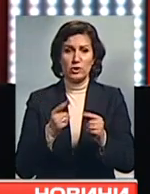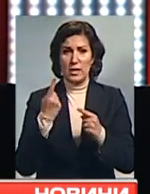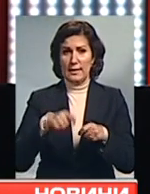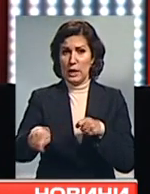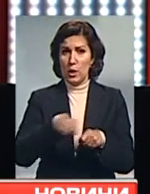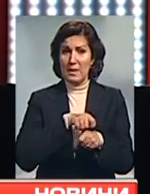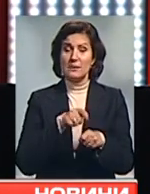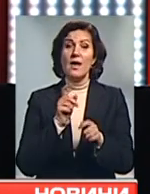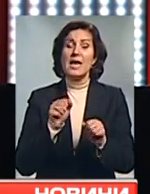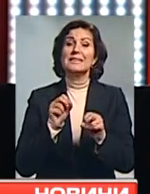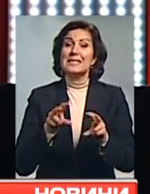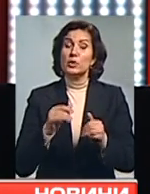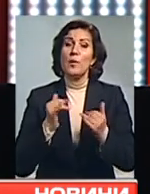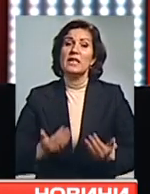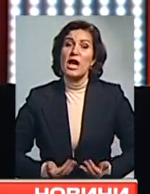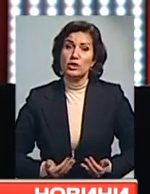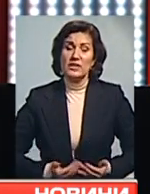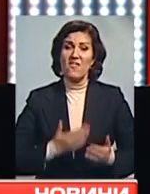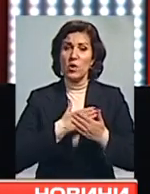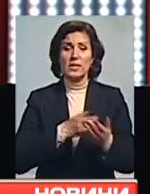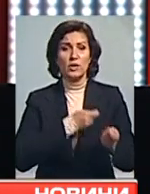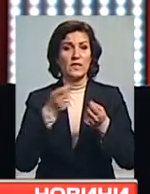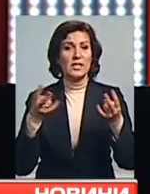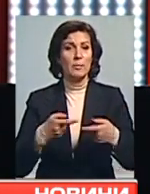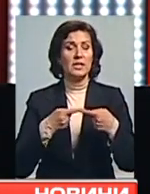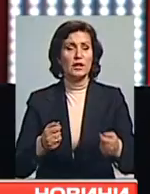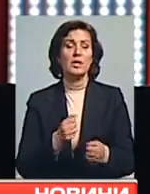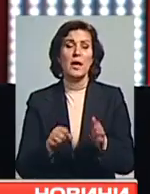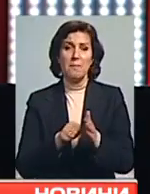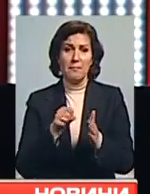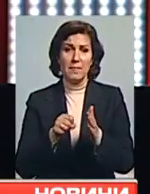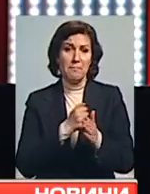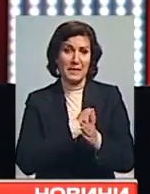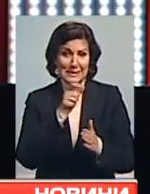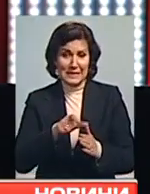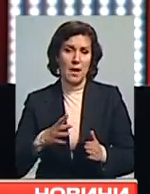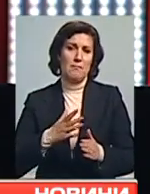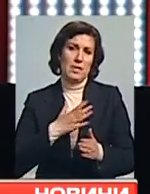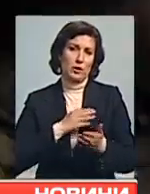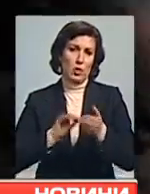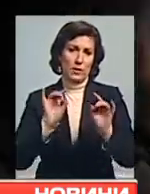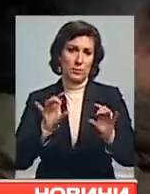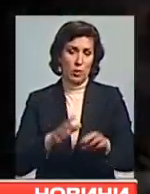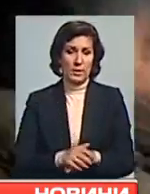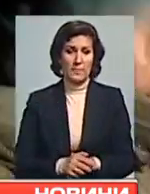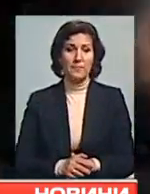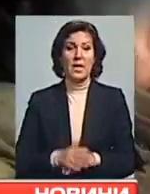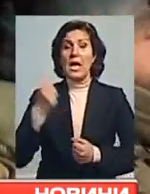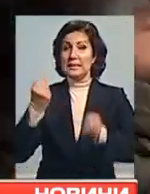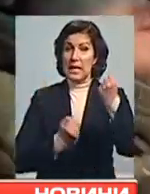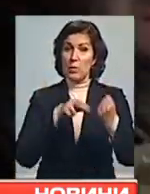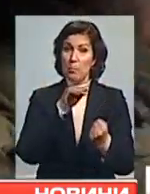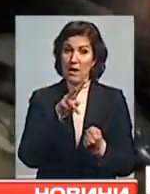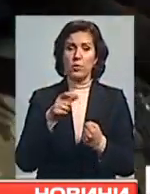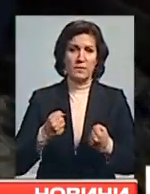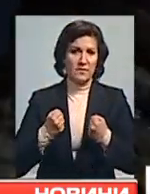Про те, як з ризиком для життя волонтери доставляють необхідні речі бійцям, Вікторія Пластун. За кермом Павло сьогодні